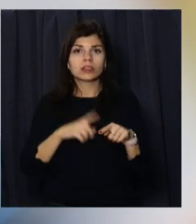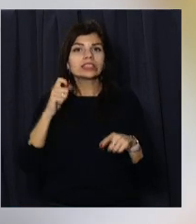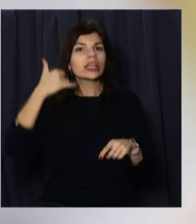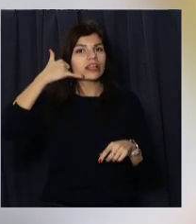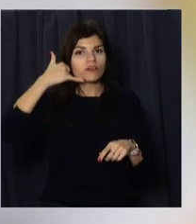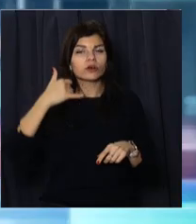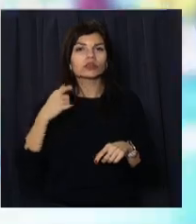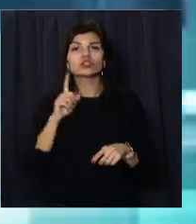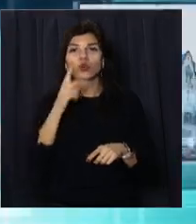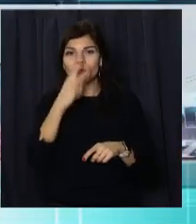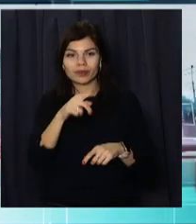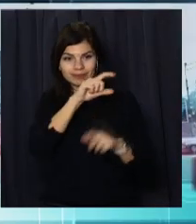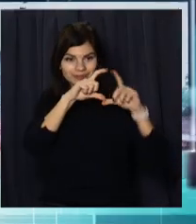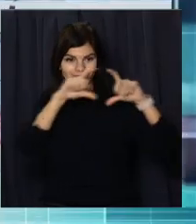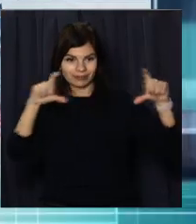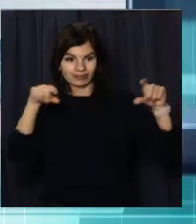на екрані.